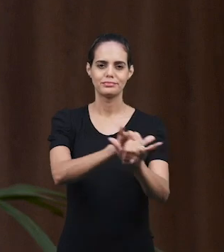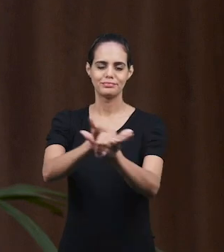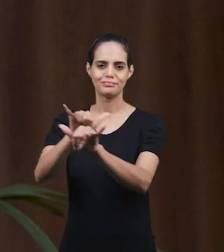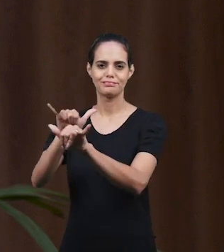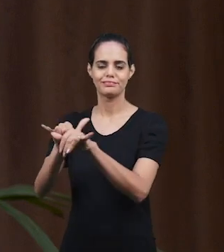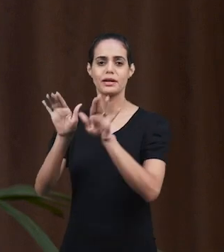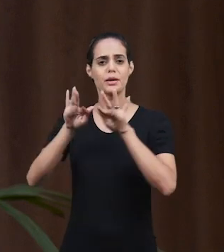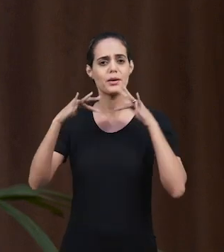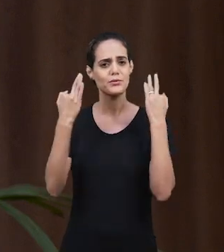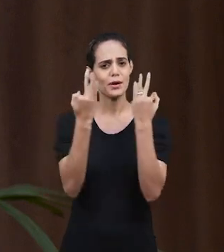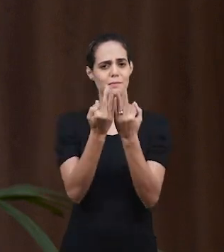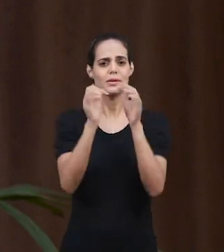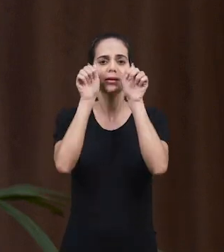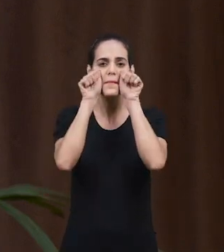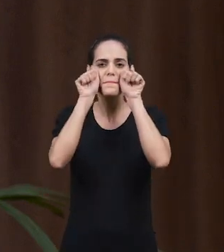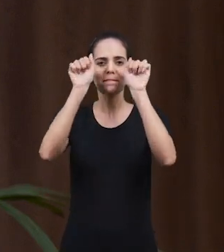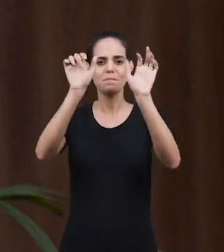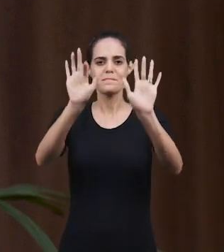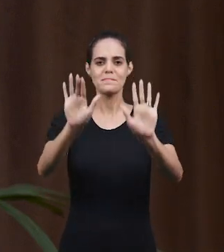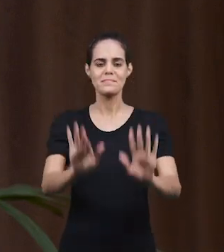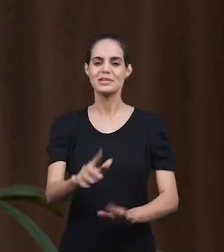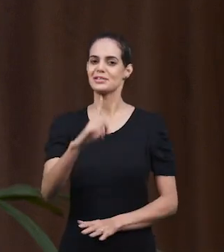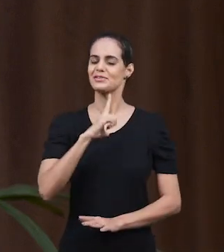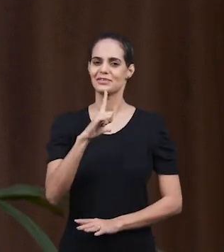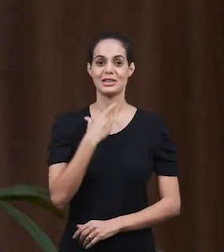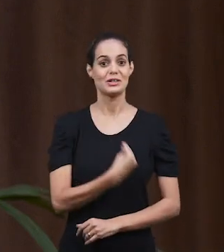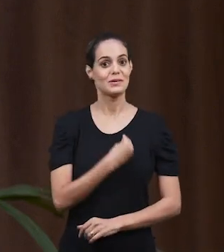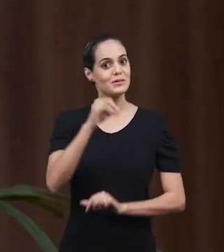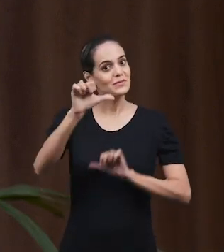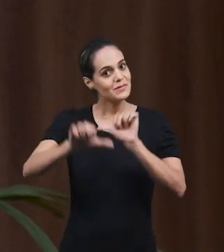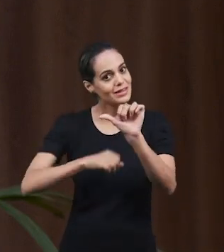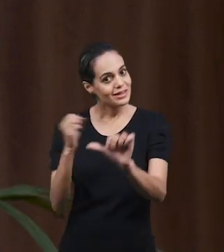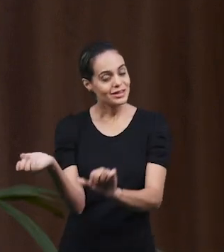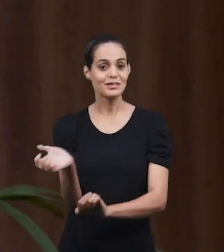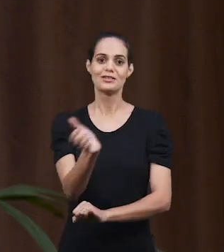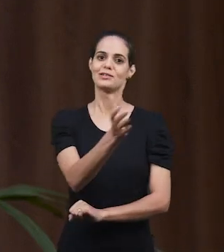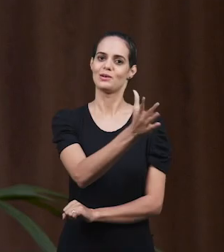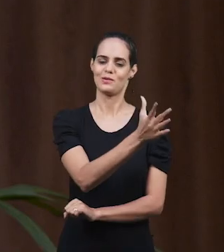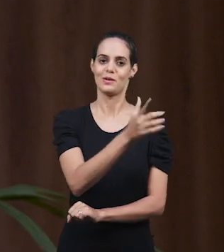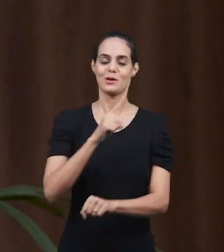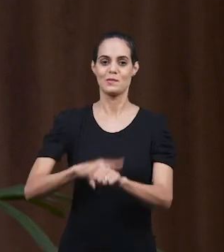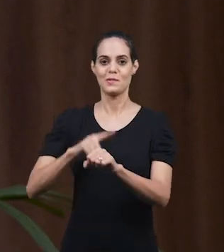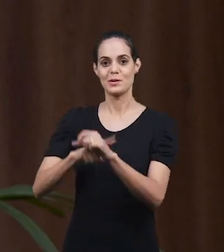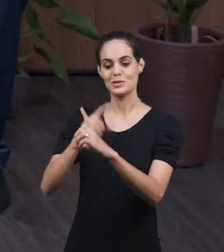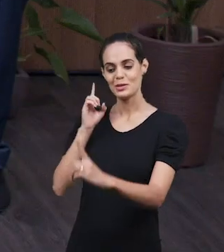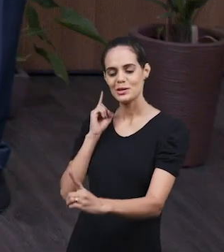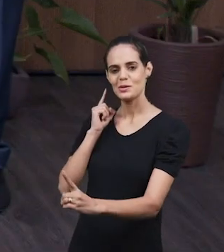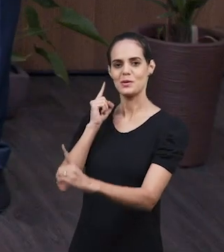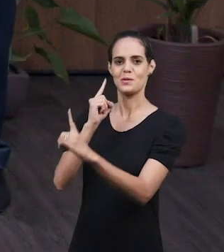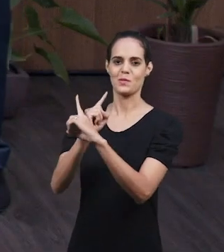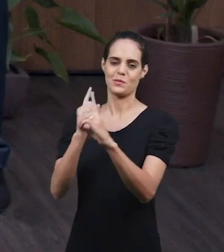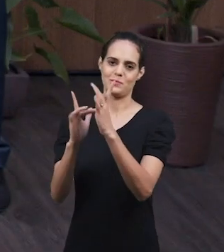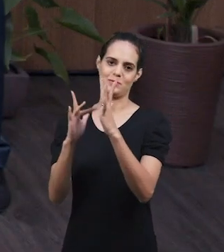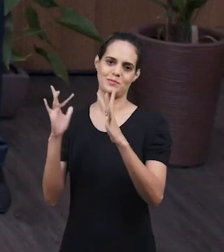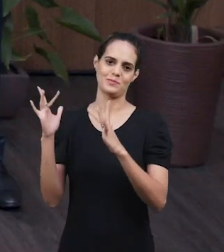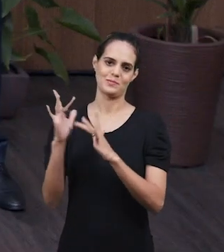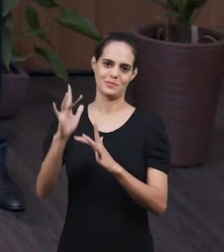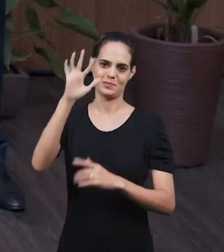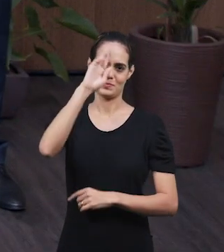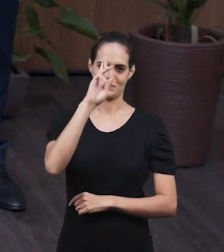sont pardonnés, la famille est bénie, tout se fait nouveau à partir de la rencontre avec le Seigneur Jésus.